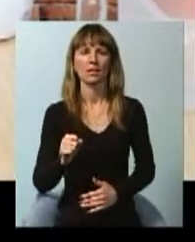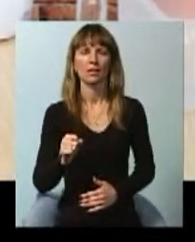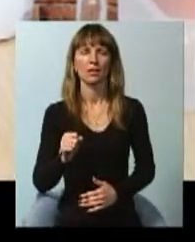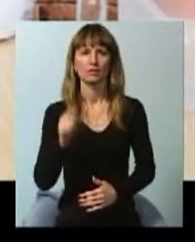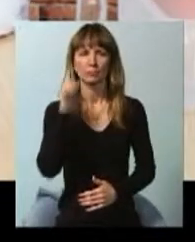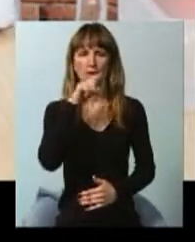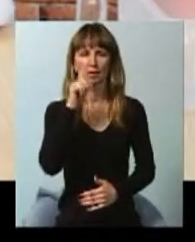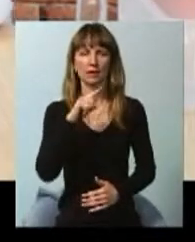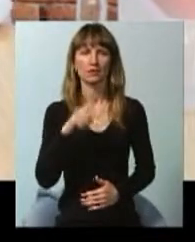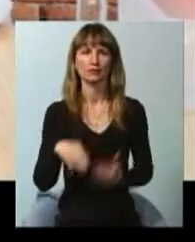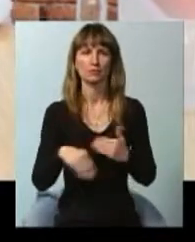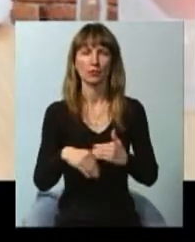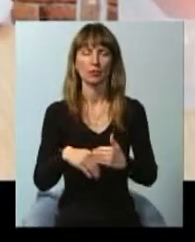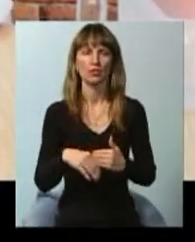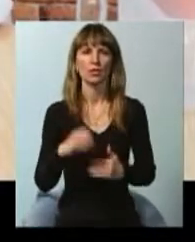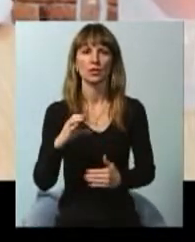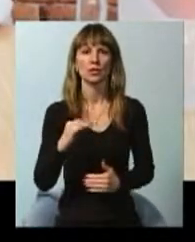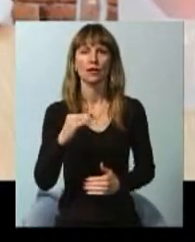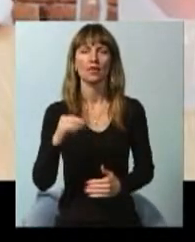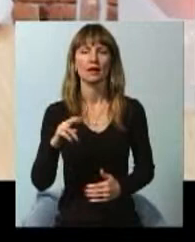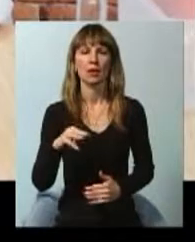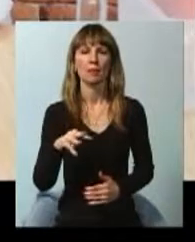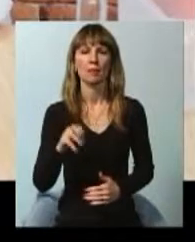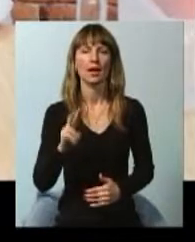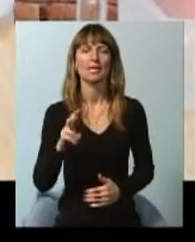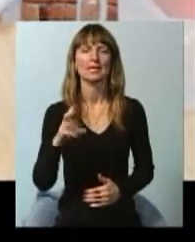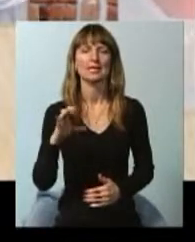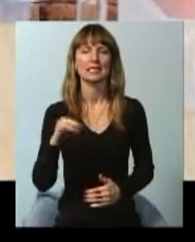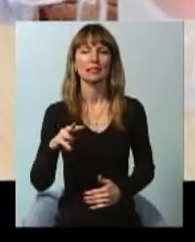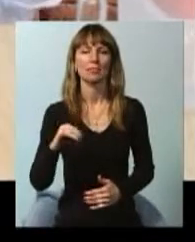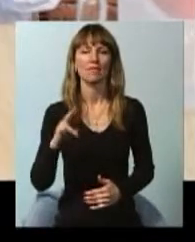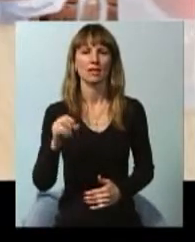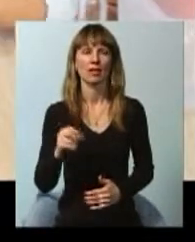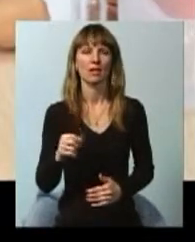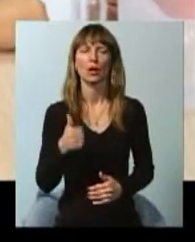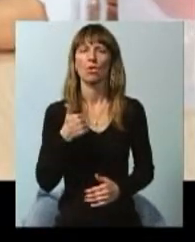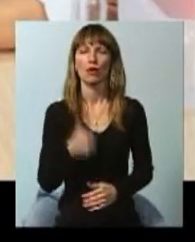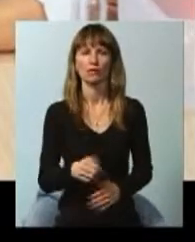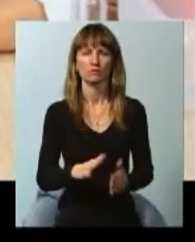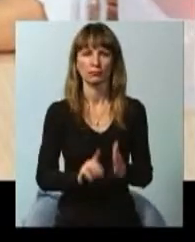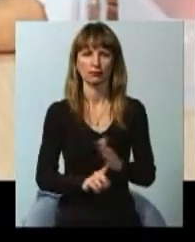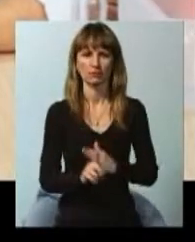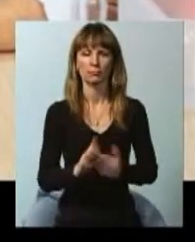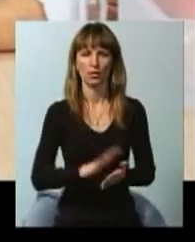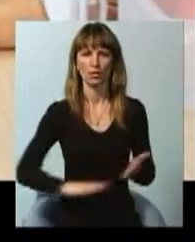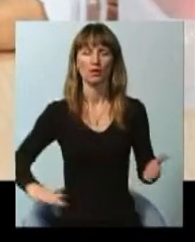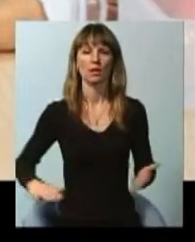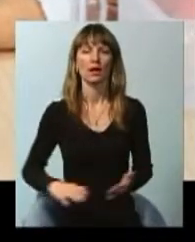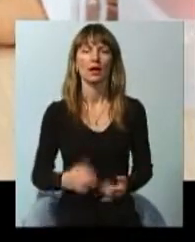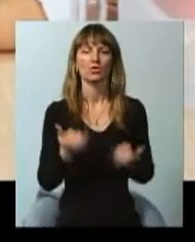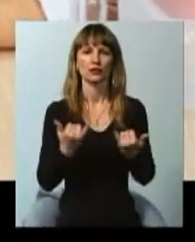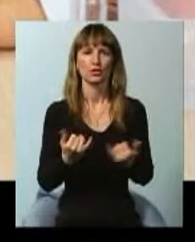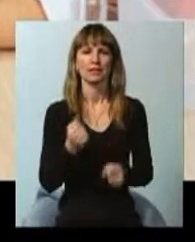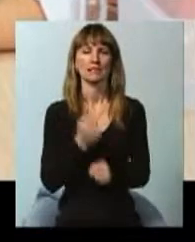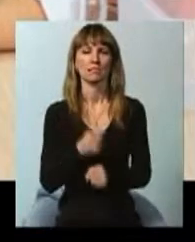Софія Максимівна. Софія Максимівна, можемо починати? Дуже добре. Зараз ми з вами спробуємо зробити